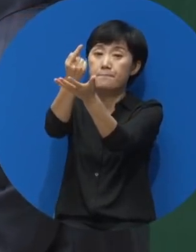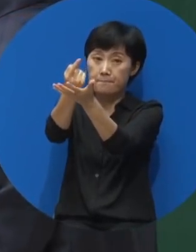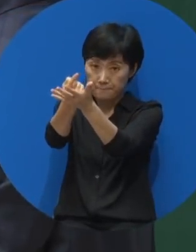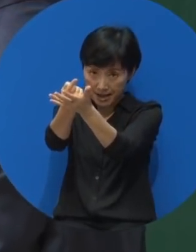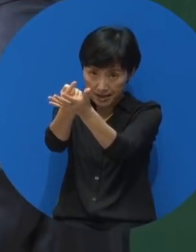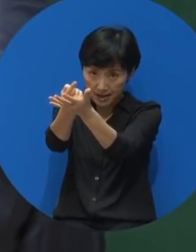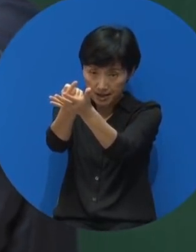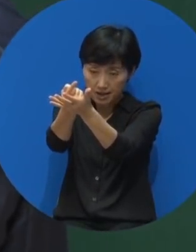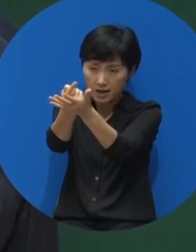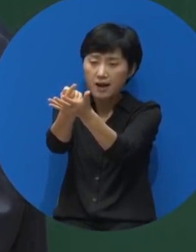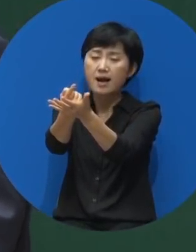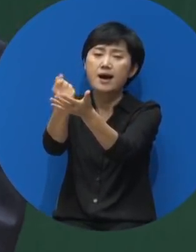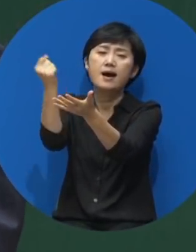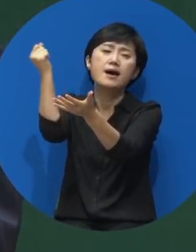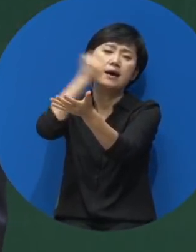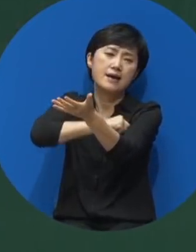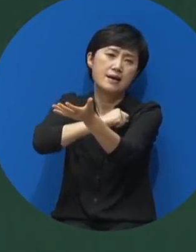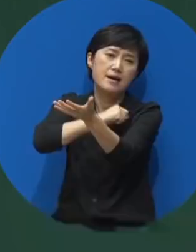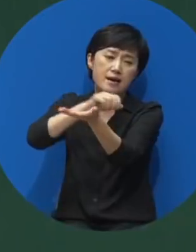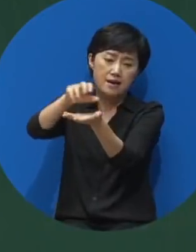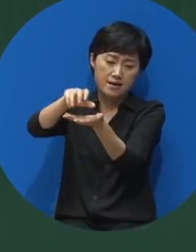이미